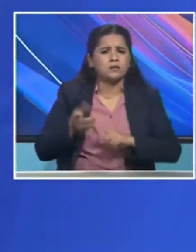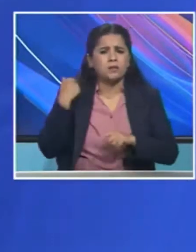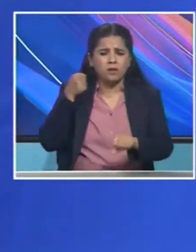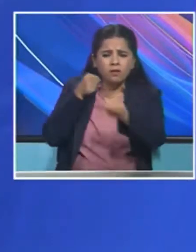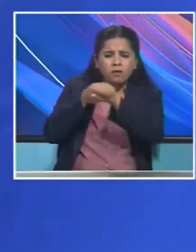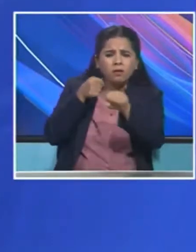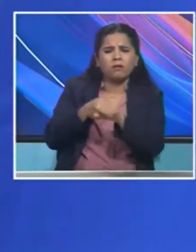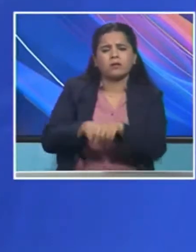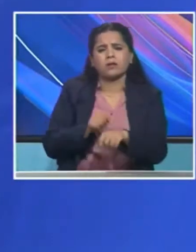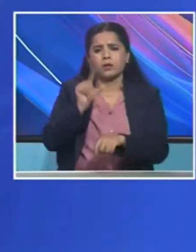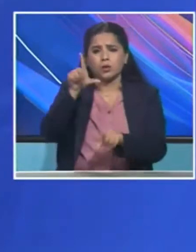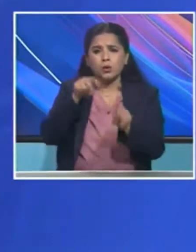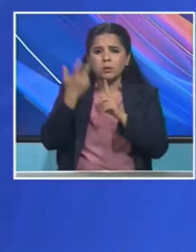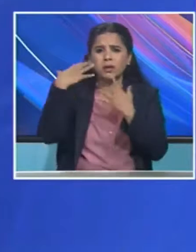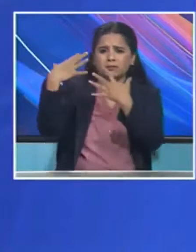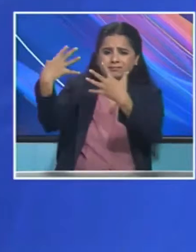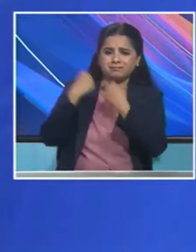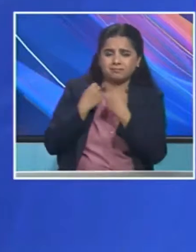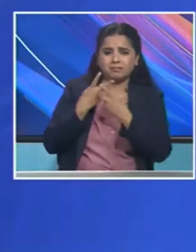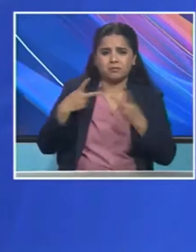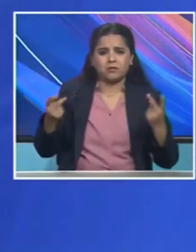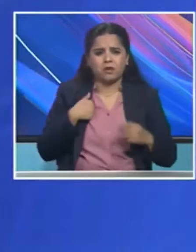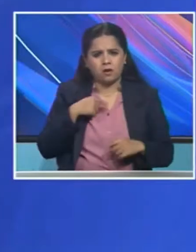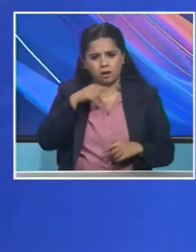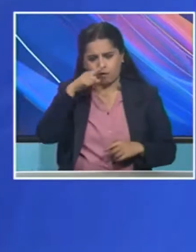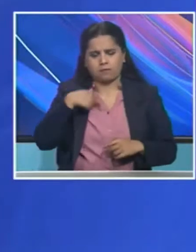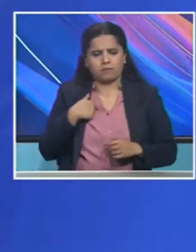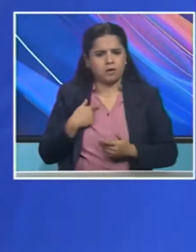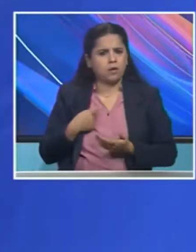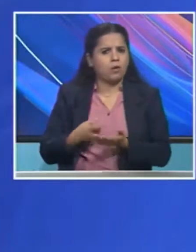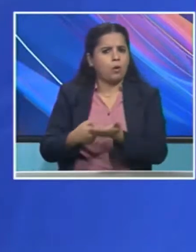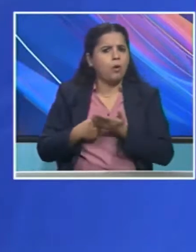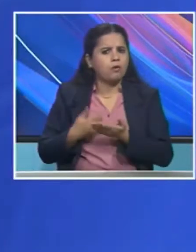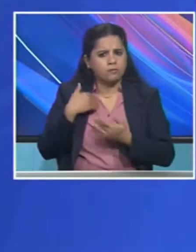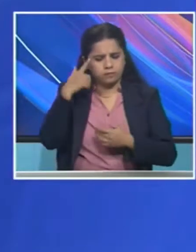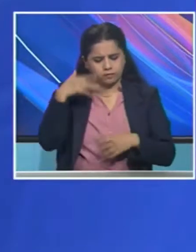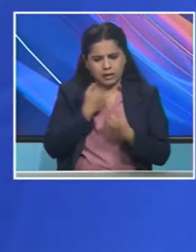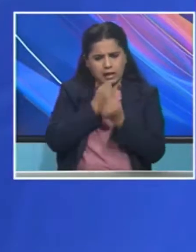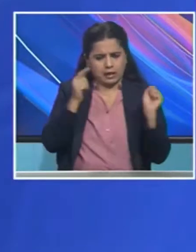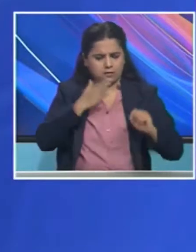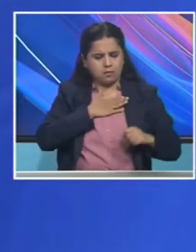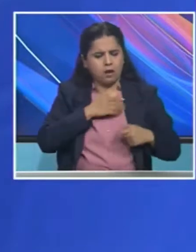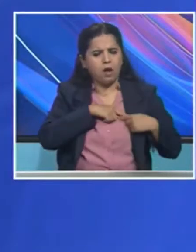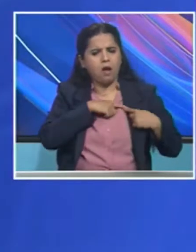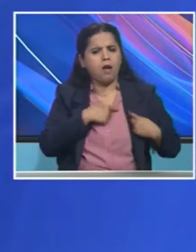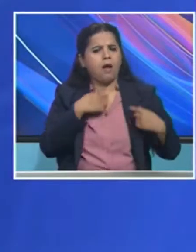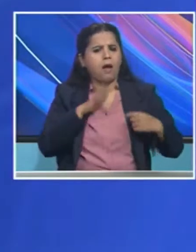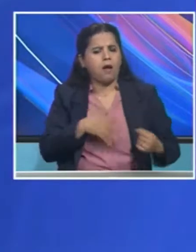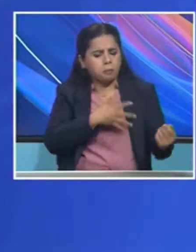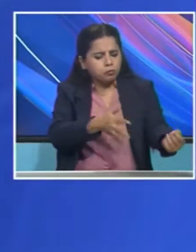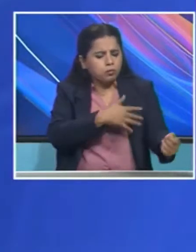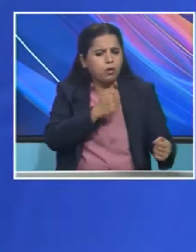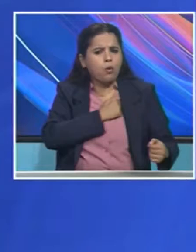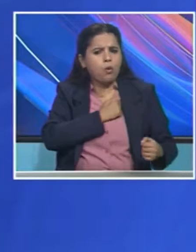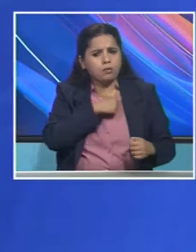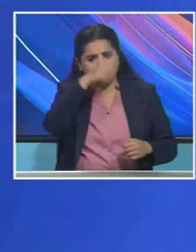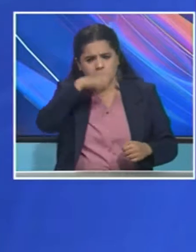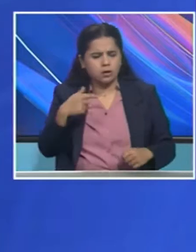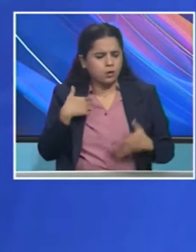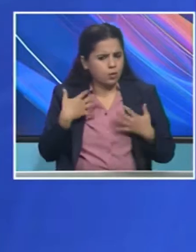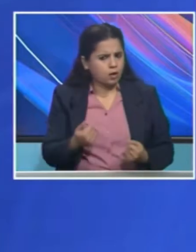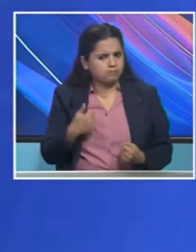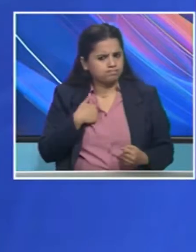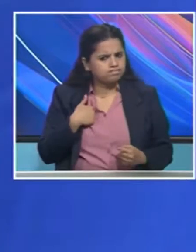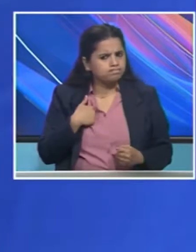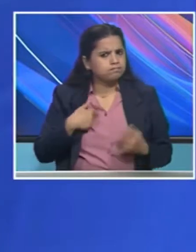fighting injustice, and fighting with honor. Patriotism runs in their blood, and they epitomize the line, if you believe